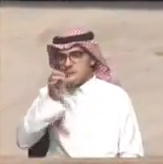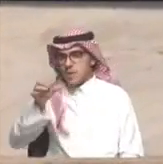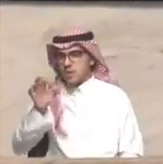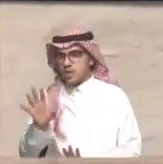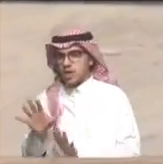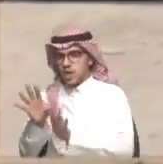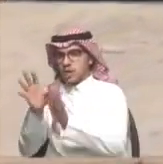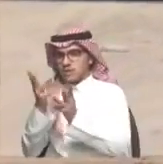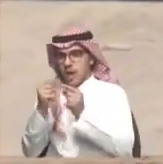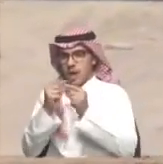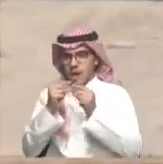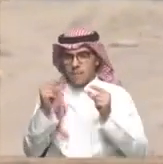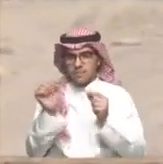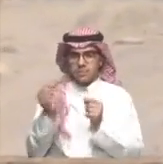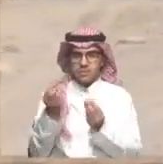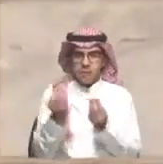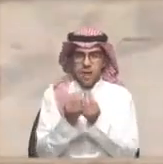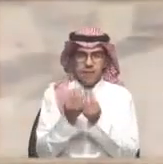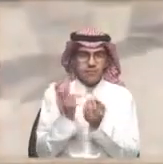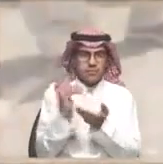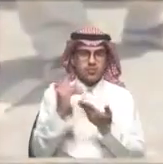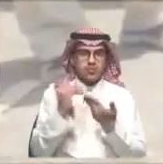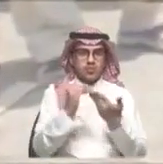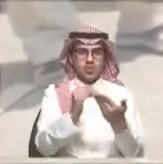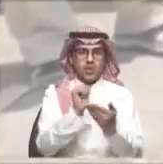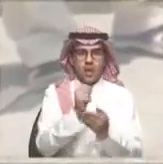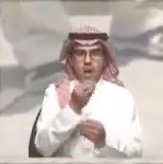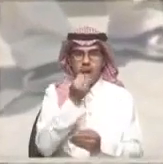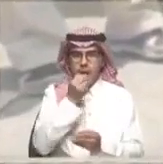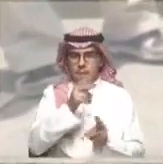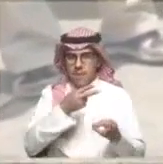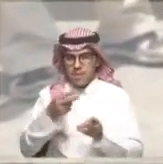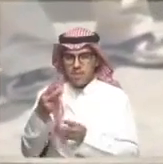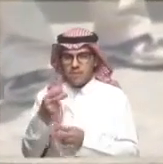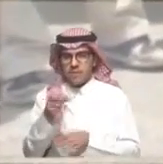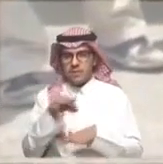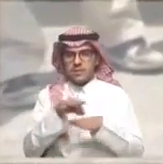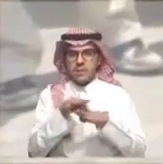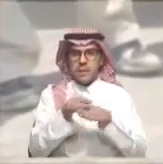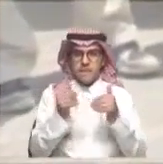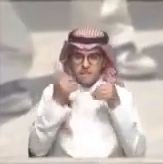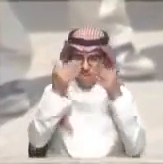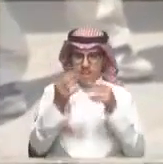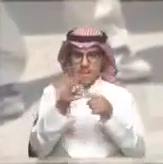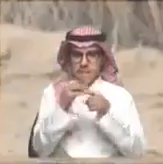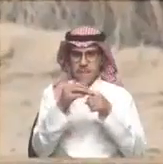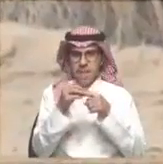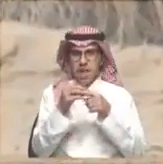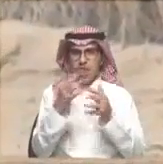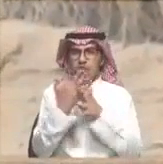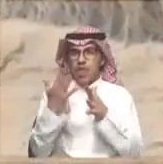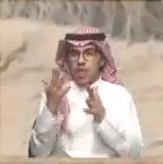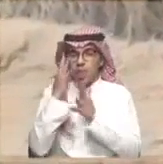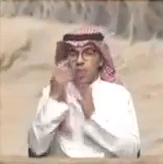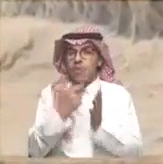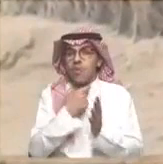18919 سلة غذائية مقدمة من مركز الملك سلمان للإغاثة والأعمال الإنسانية تمهيدا لتوزيعها على الأسر